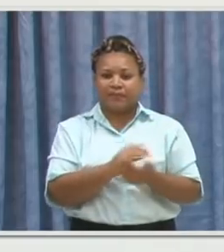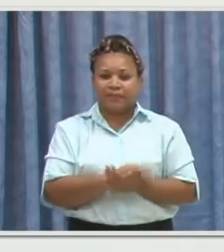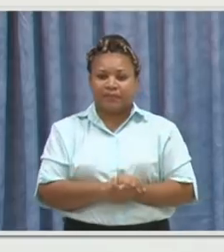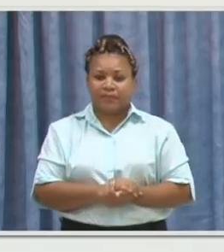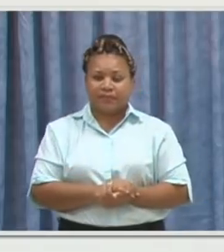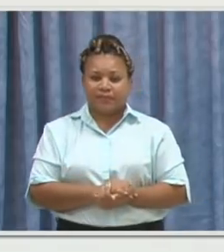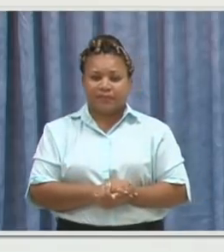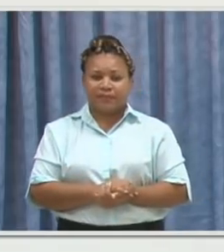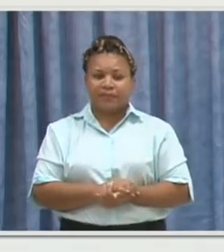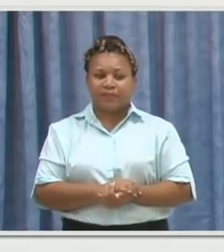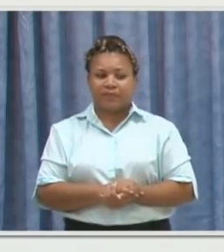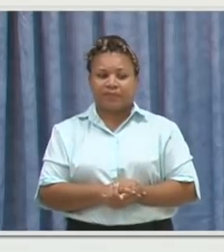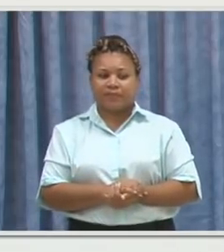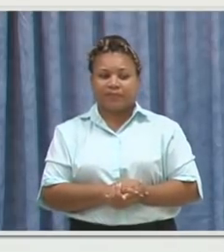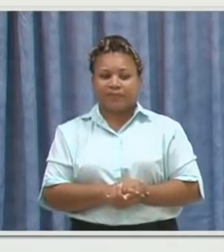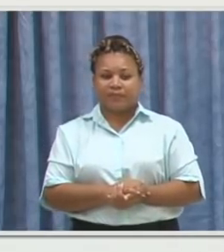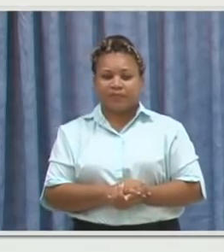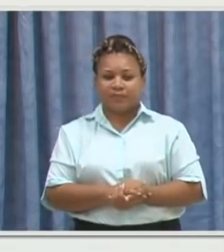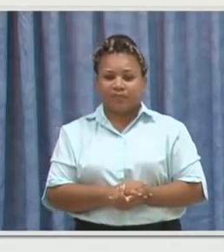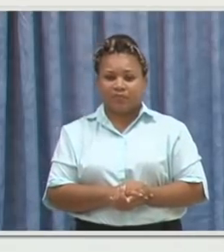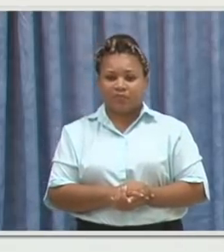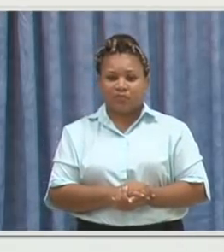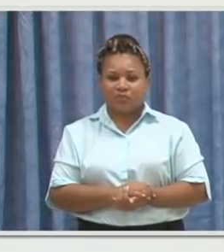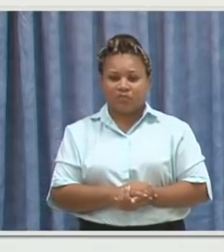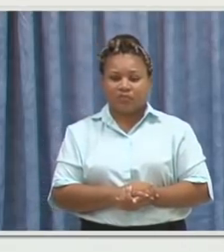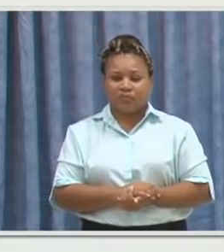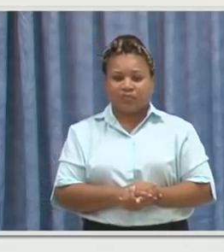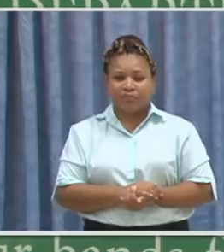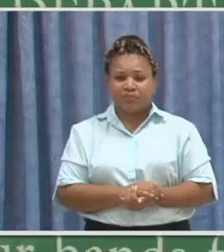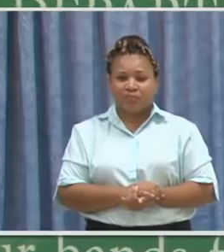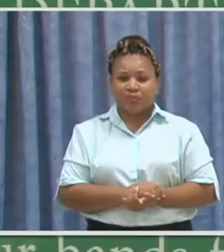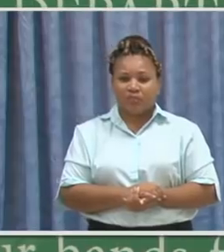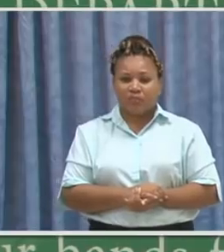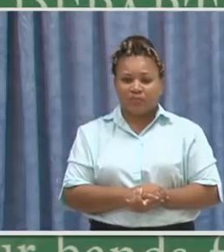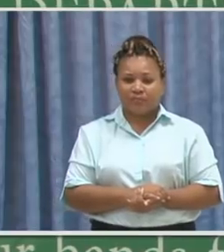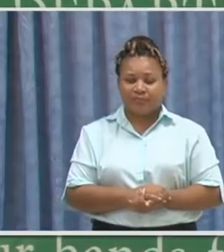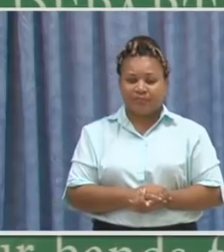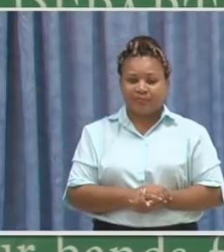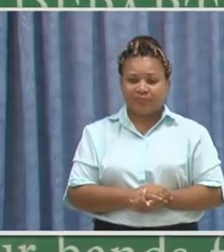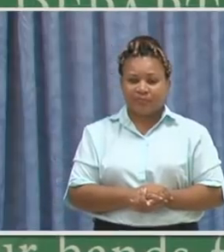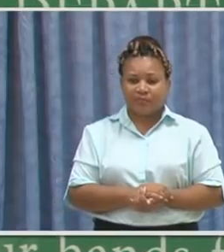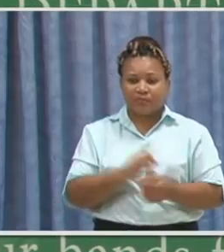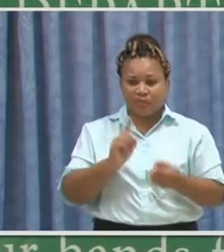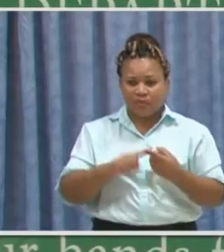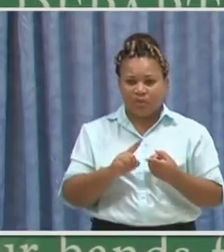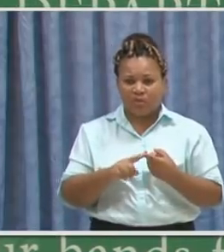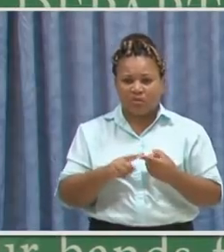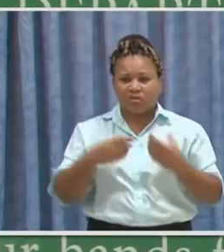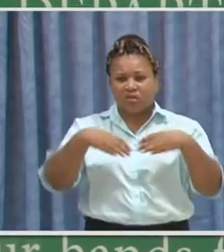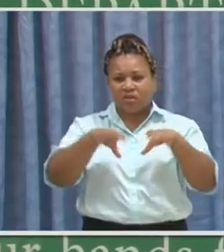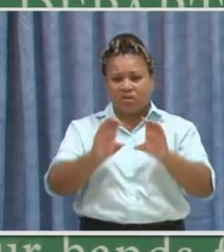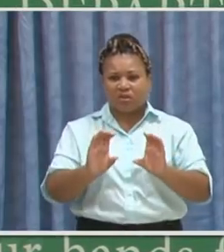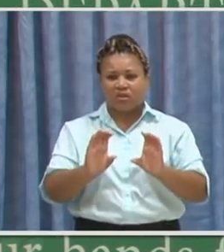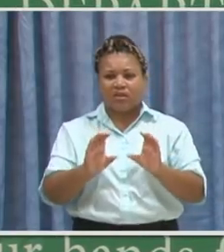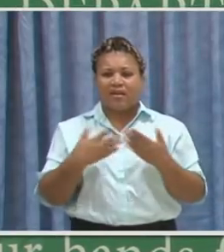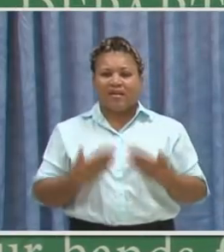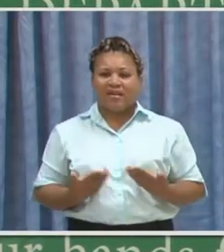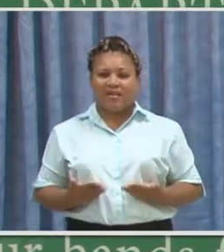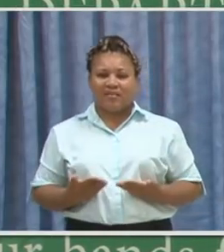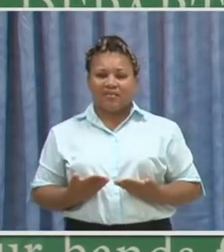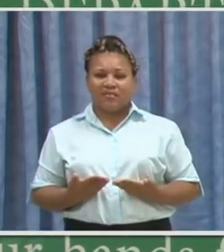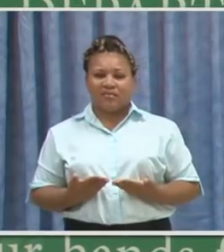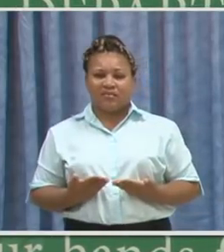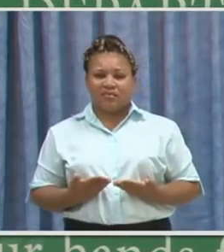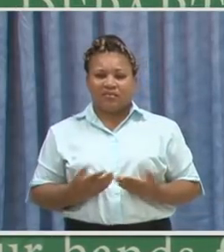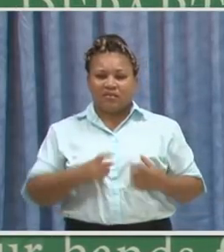Pour dire que mon cas en nous garde nos dignité comme un peuple mon cas c'était mot un peu fort